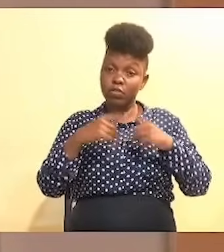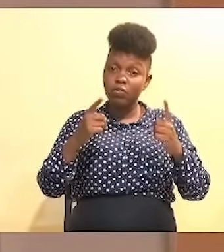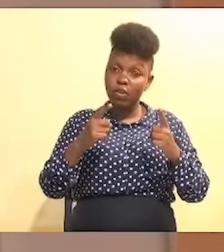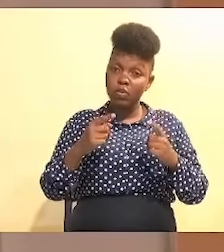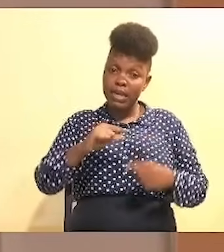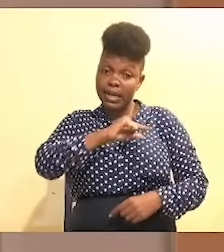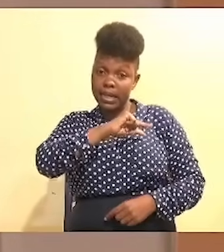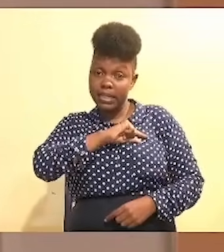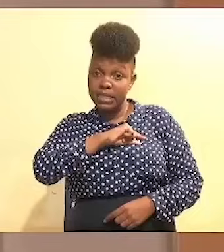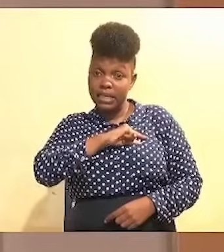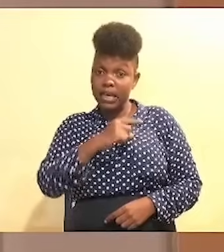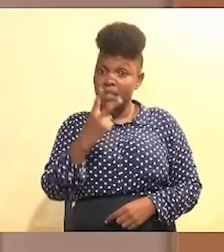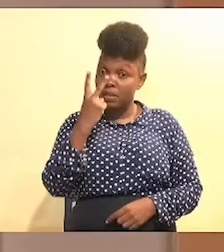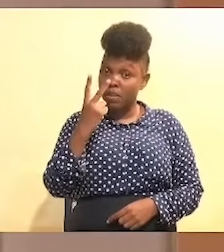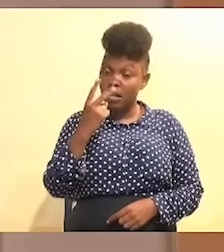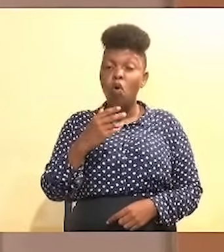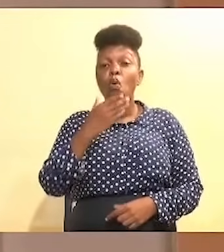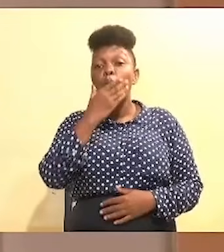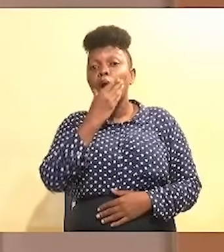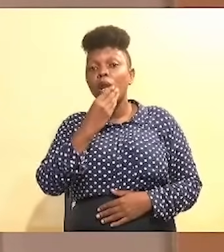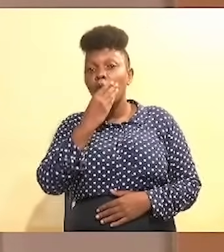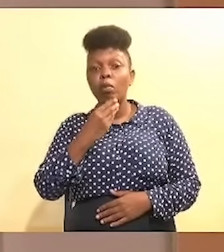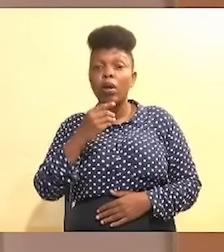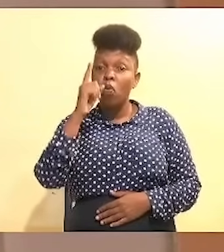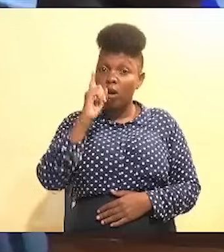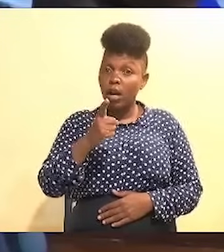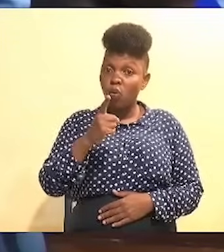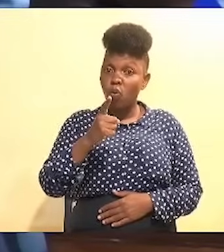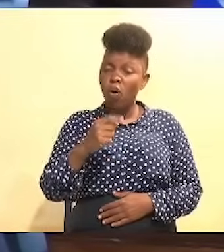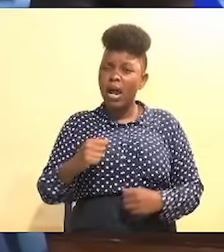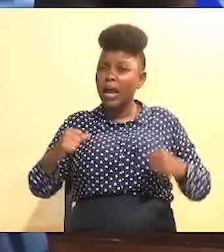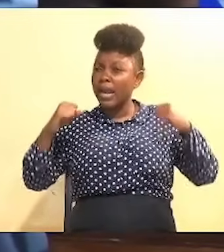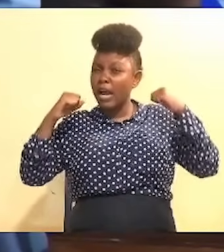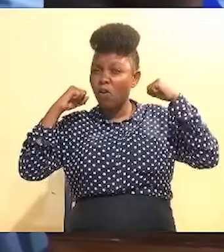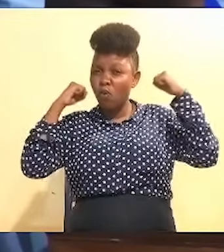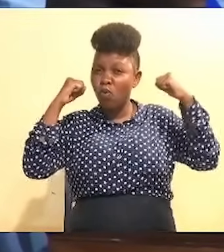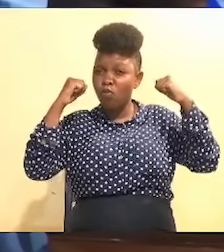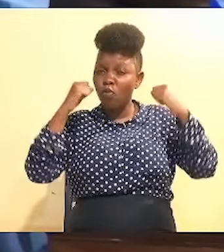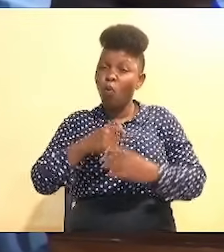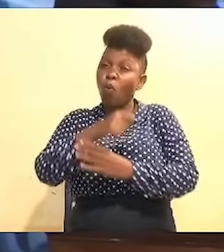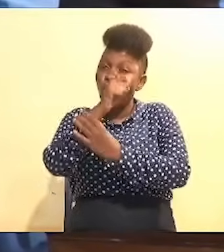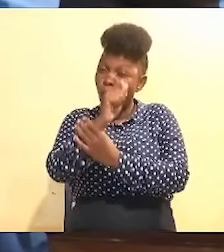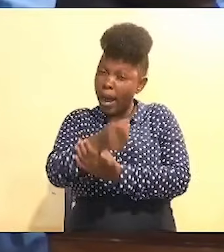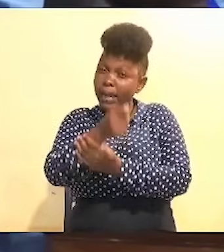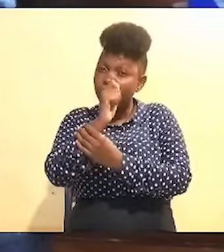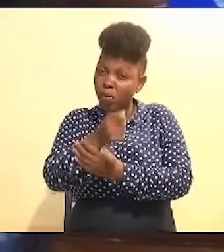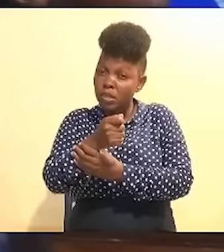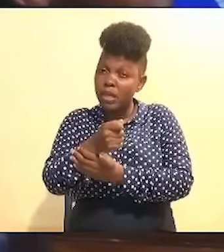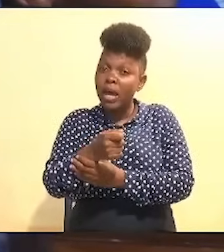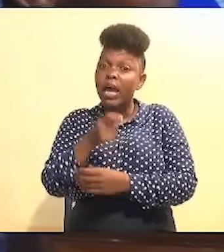mbili, wanaume wanakuwa na nguvu wakipongezwa. Hivyo ndivyo wanaume